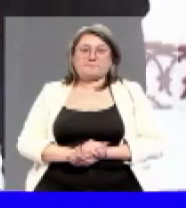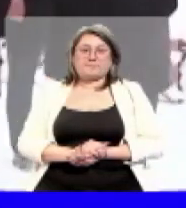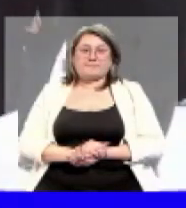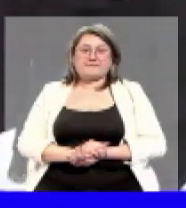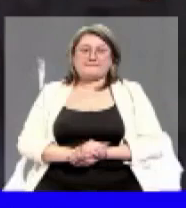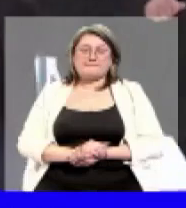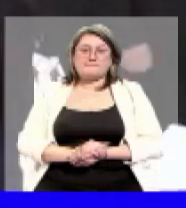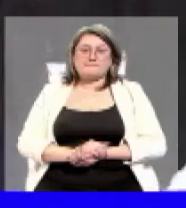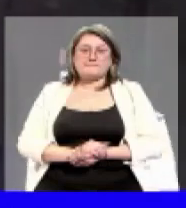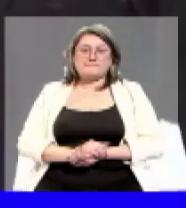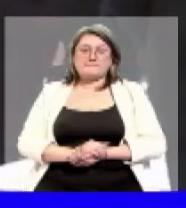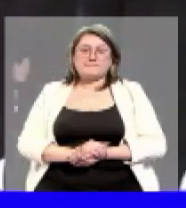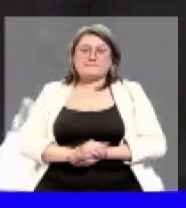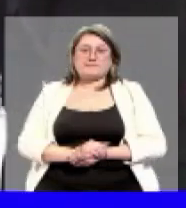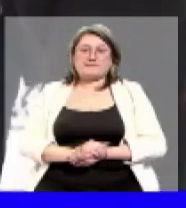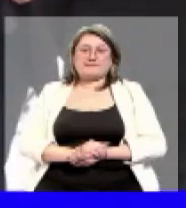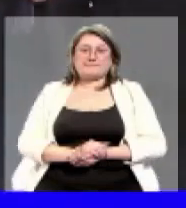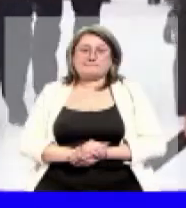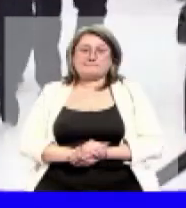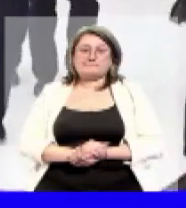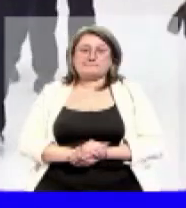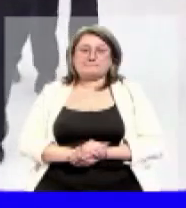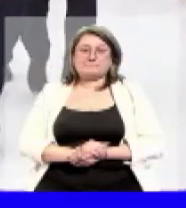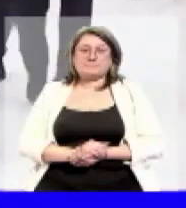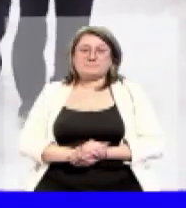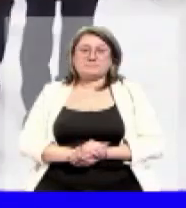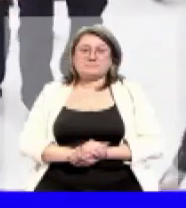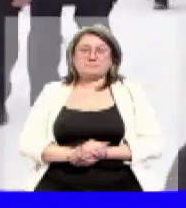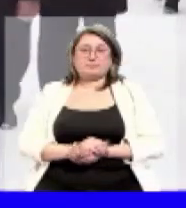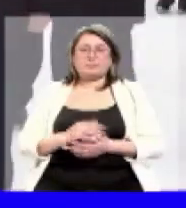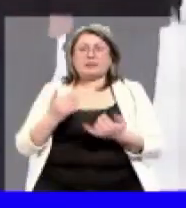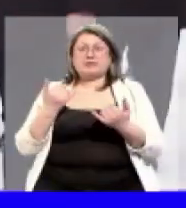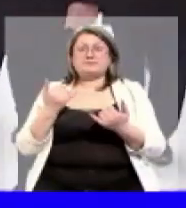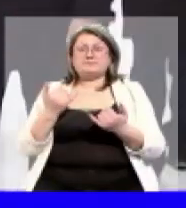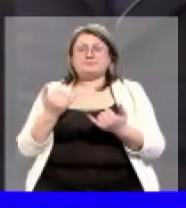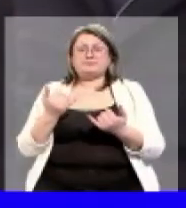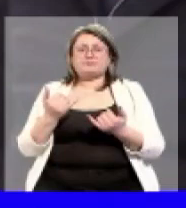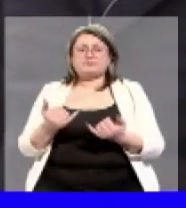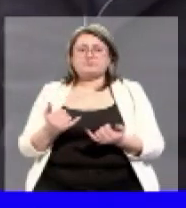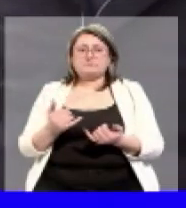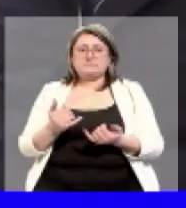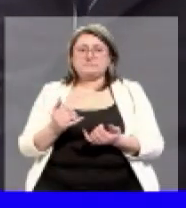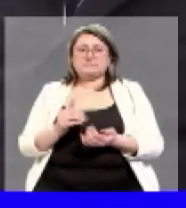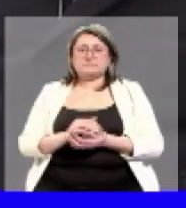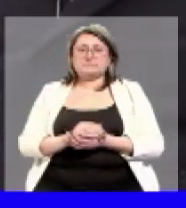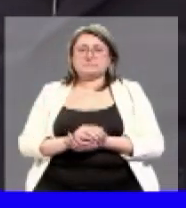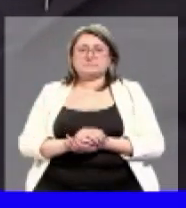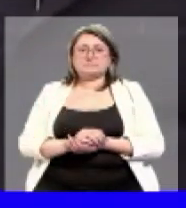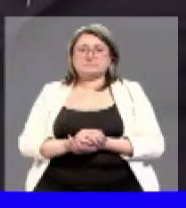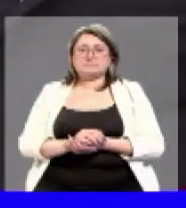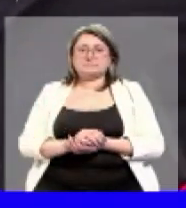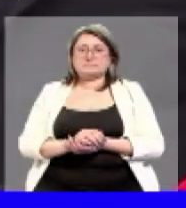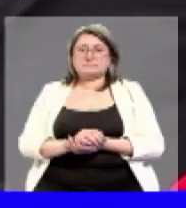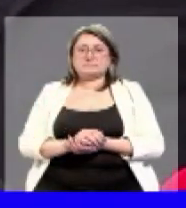қатысқан кәсібесі мал шаруашылығын дамытуға 5,2 миллион теңге алған. Осы қаражатқа ол 13 бас әрі қара сатып алды. Қазіргі уақытта кәсіпкер 100 мың